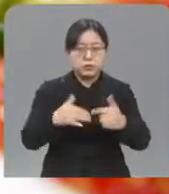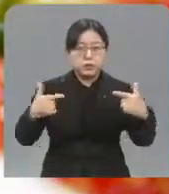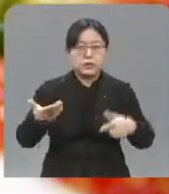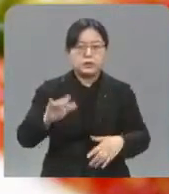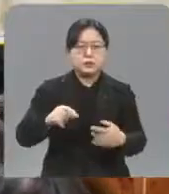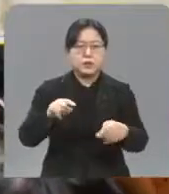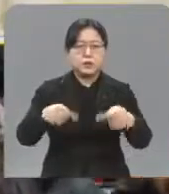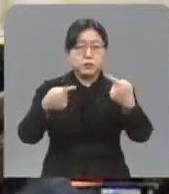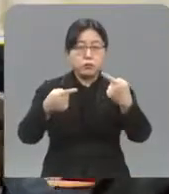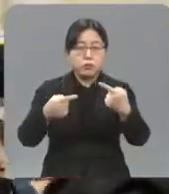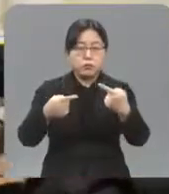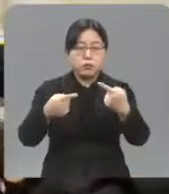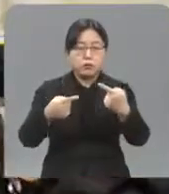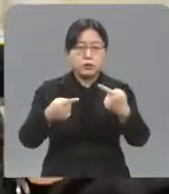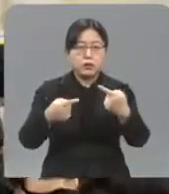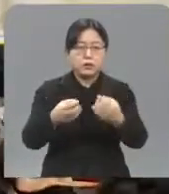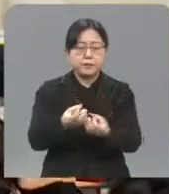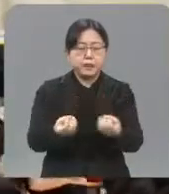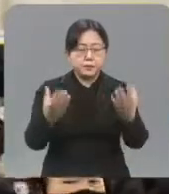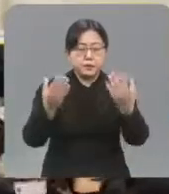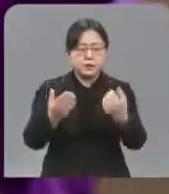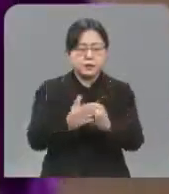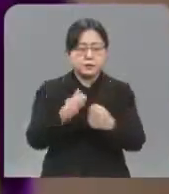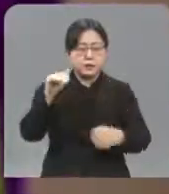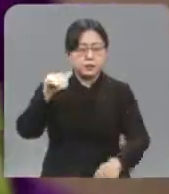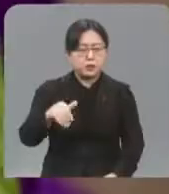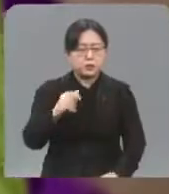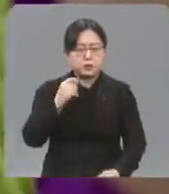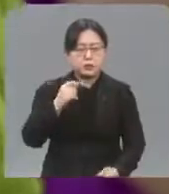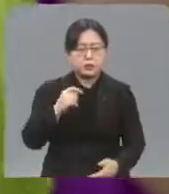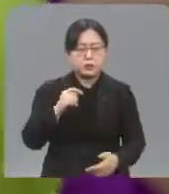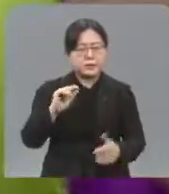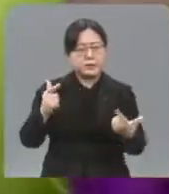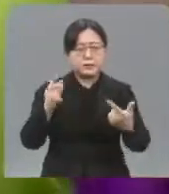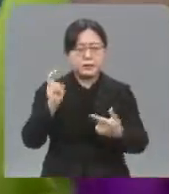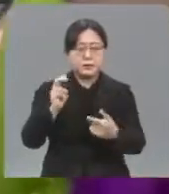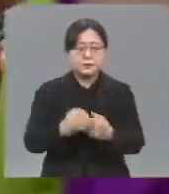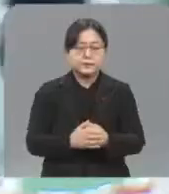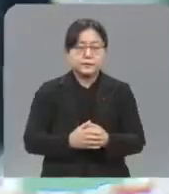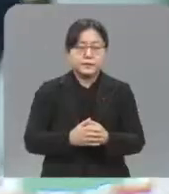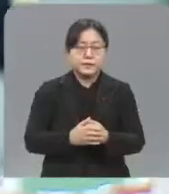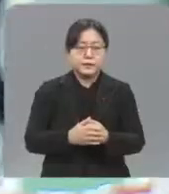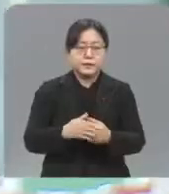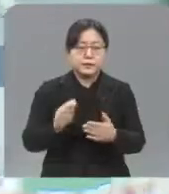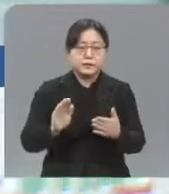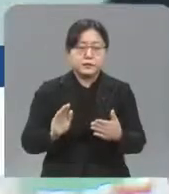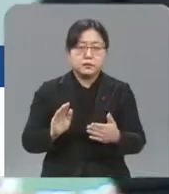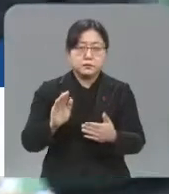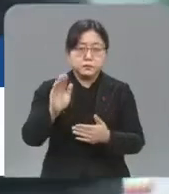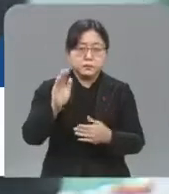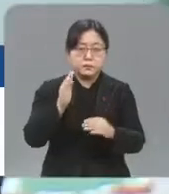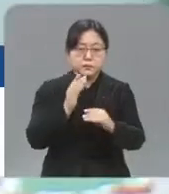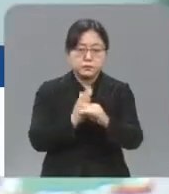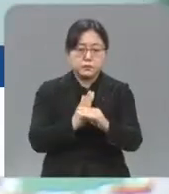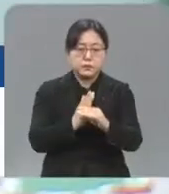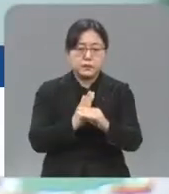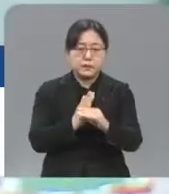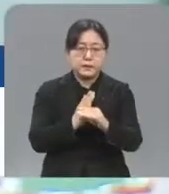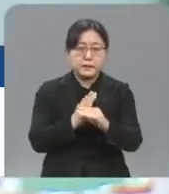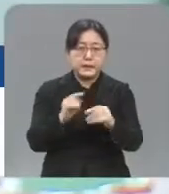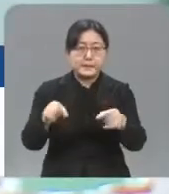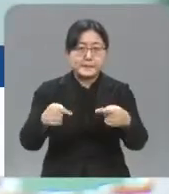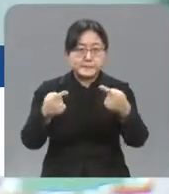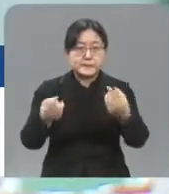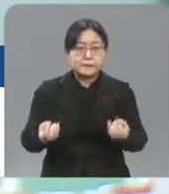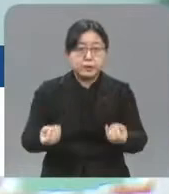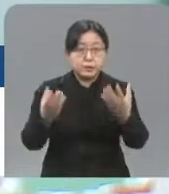설 대목과 겹쳐 가격 하락을 기대하기는 쉽지 않습니다. 유지하다가 지금 명절에 딱 바짝